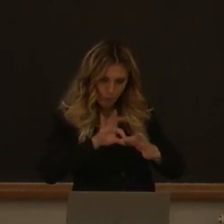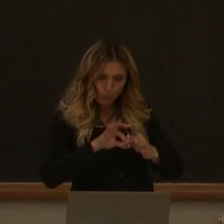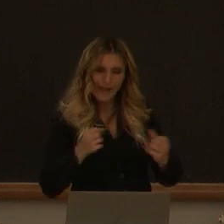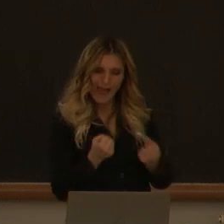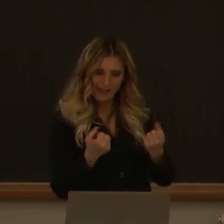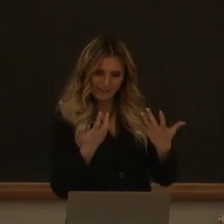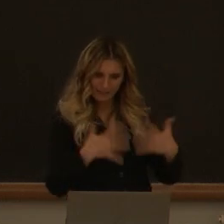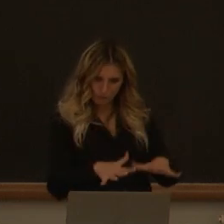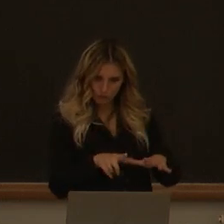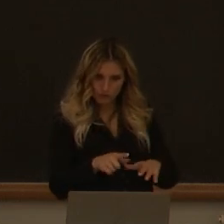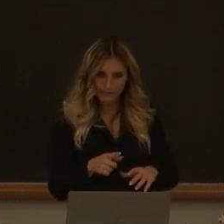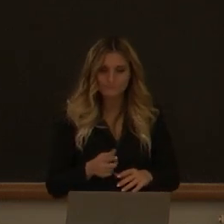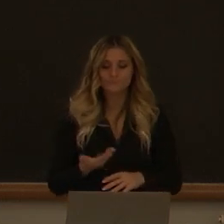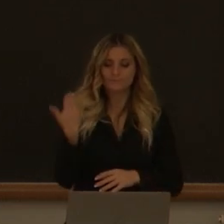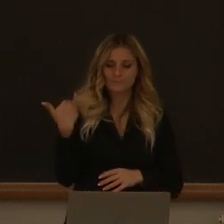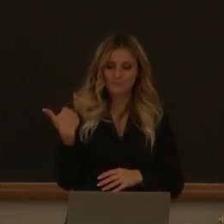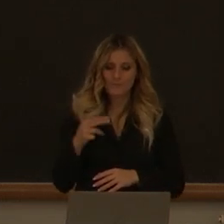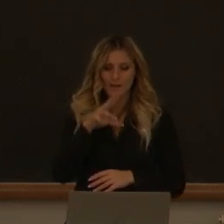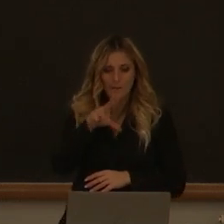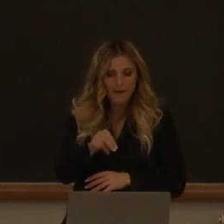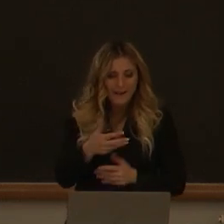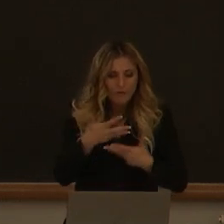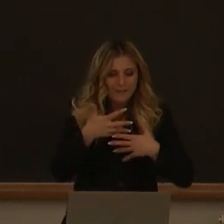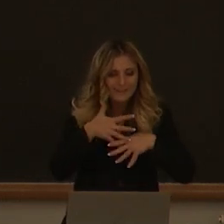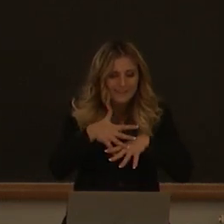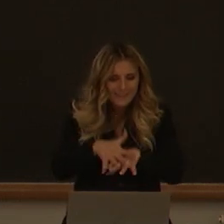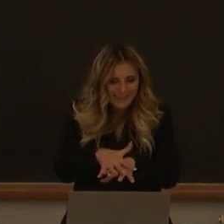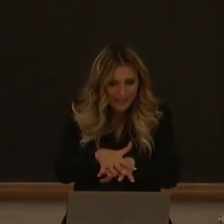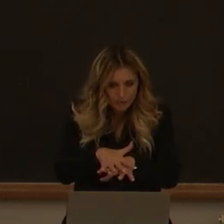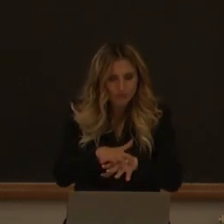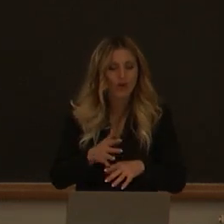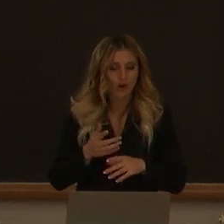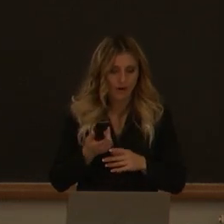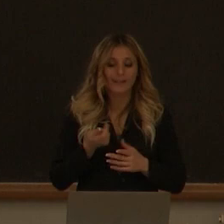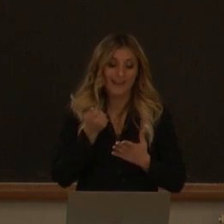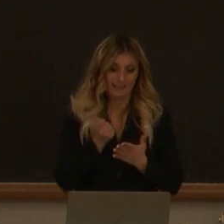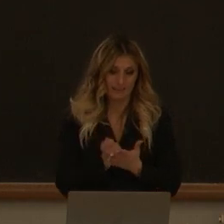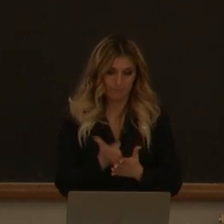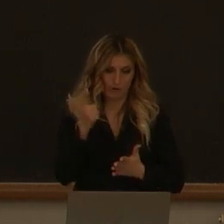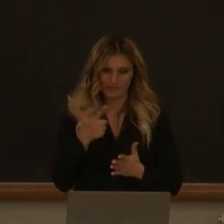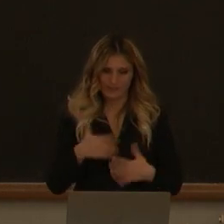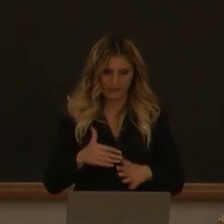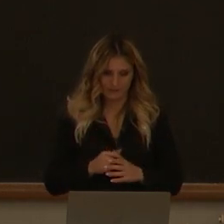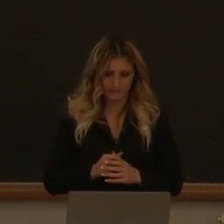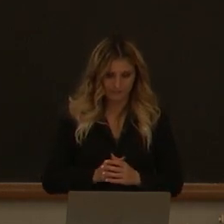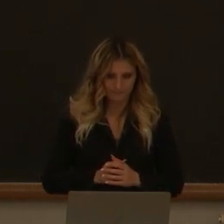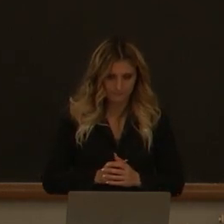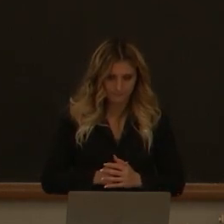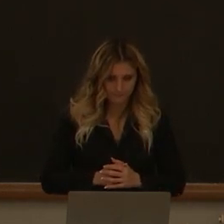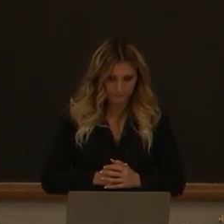aree metropolitane. Parlavo prima di integrazione tra le aree metropolitane e le aree interne, è fondamentale questo